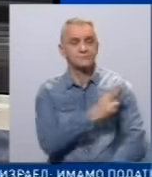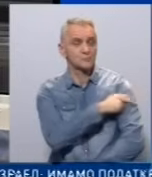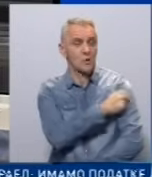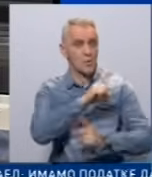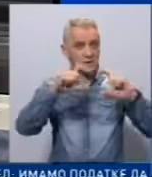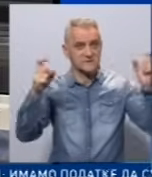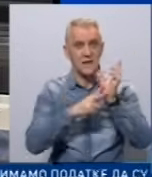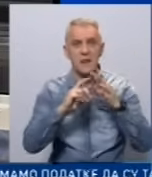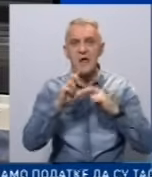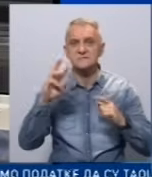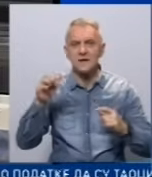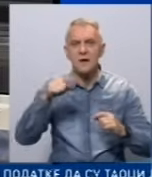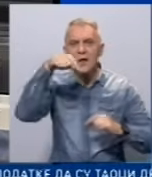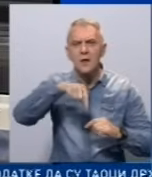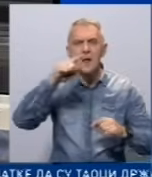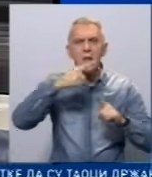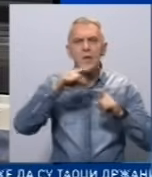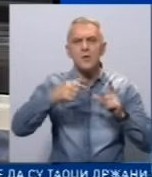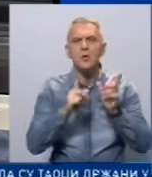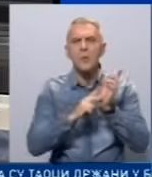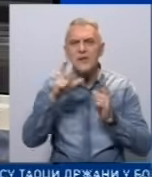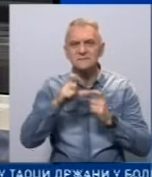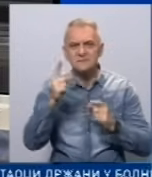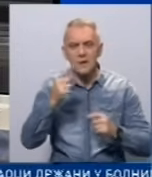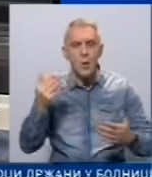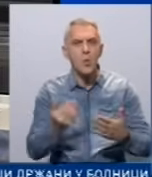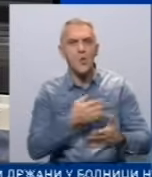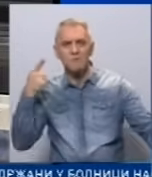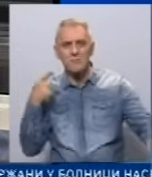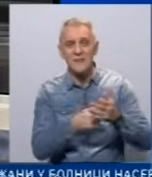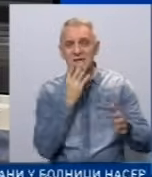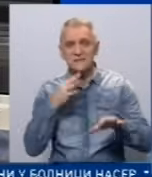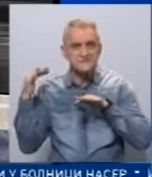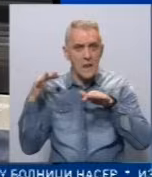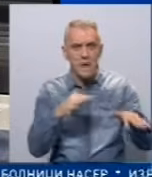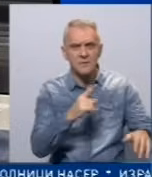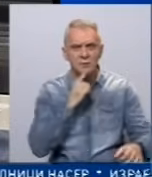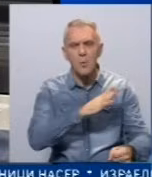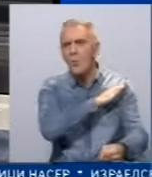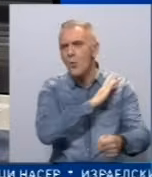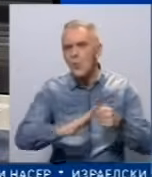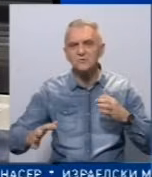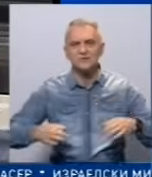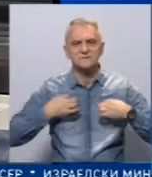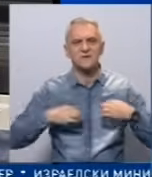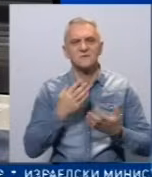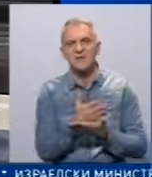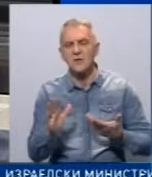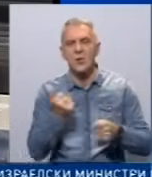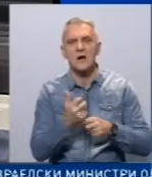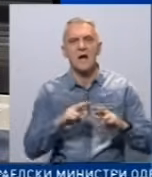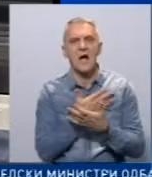Bolnica Naser u južnom gradu Khan Yunisu nova je meta izraelskih napada u kojima je potpuno uništen zdravstveni sektor